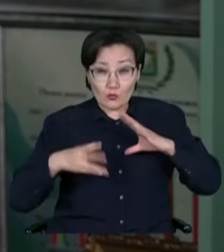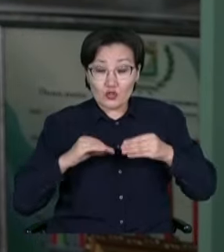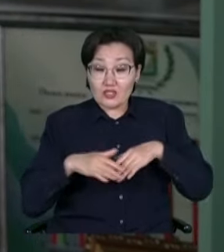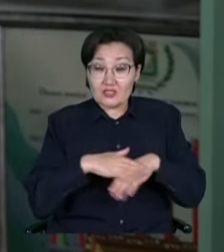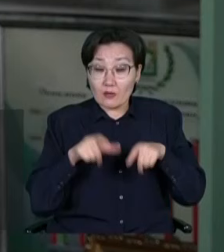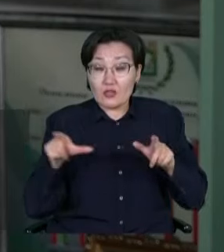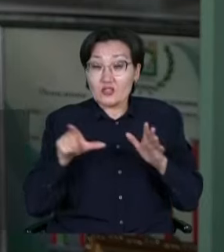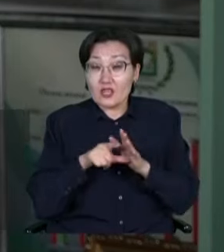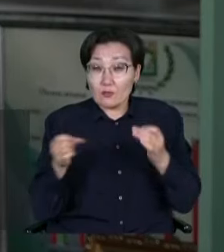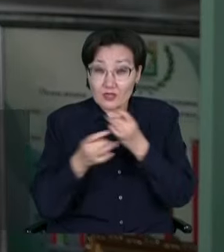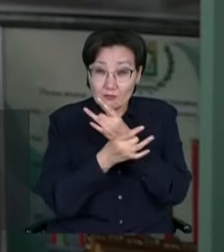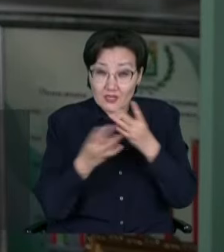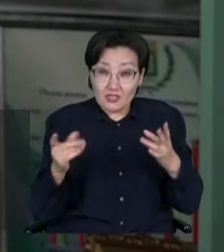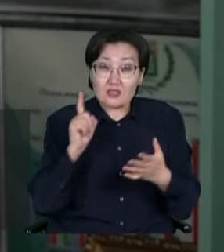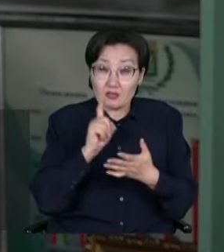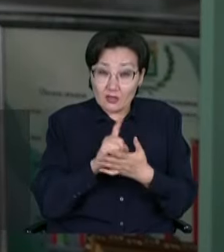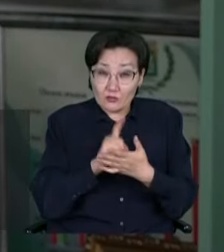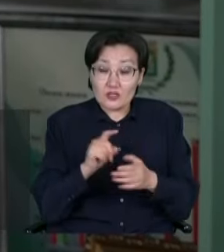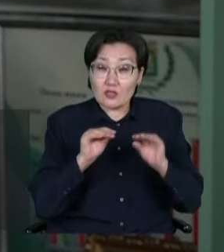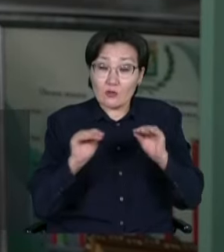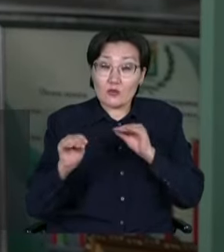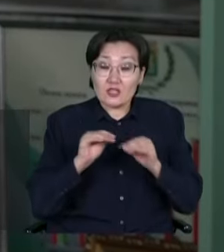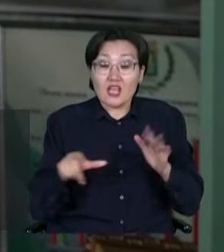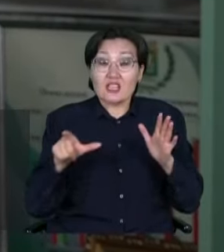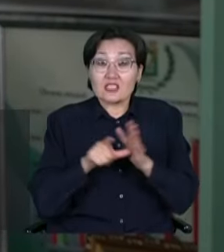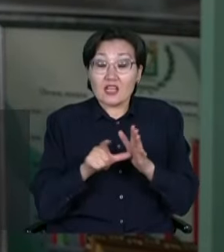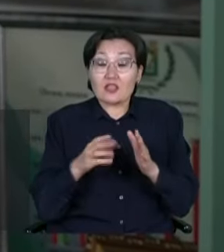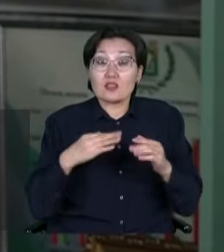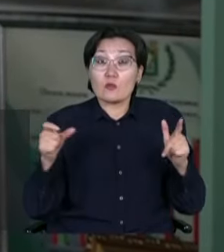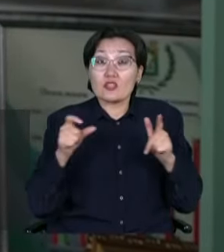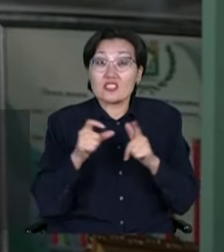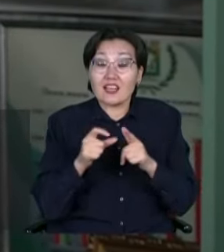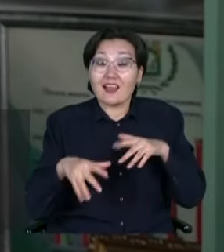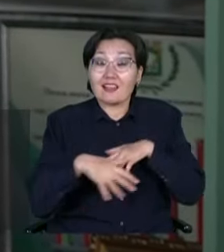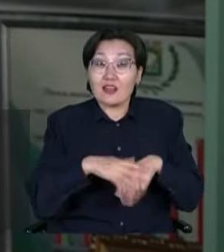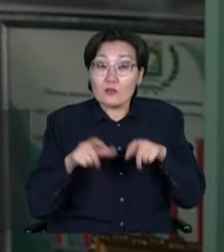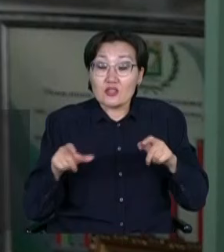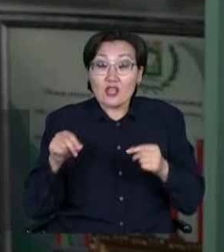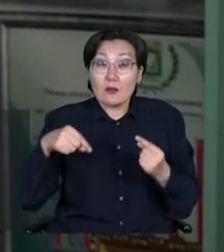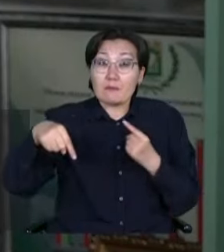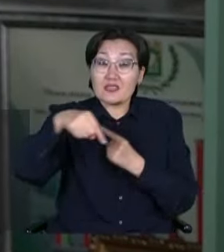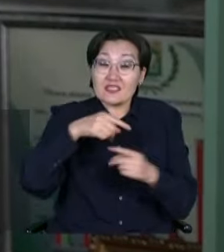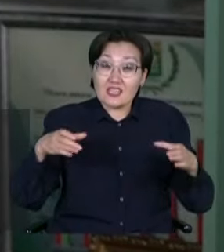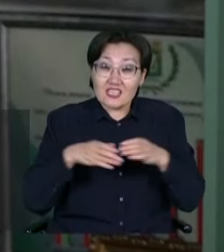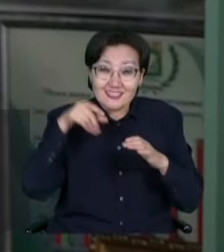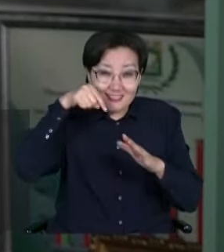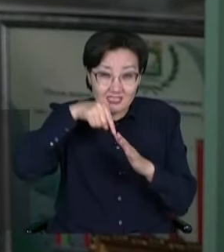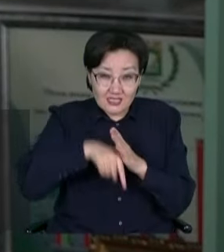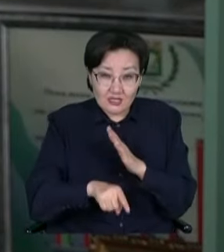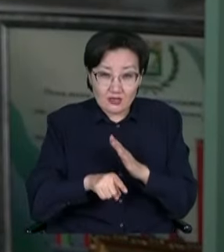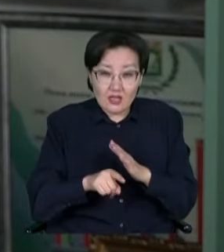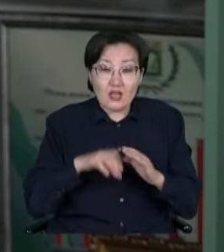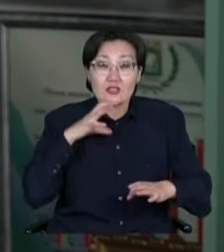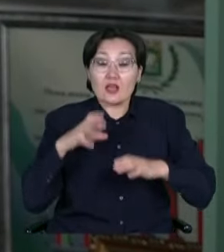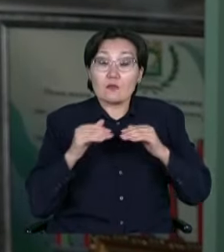қоғамымызда салықтық мәдениет қалыптасу керек. Салық деген ұғымды біздің қоғамымыз, халқымыз және бизнес өкілдері тереңнен